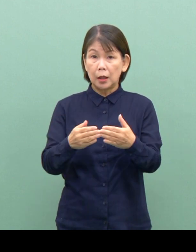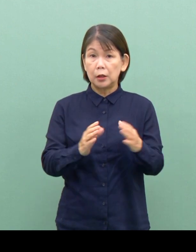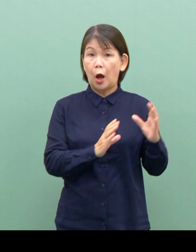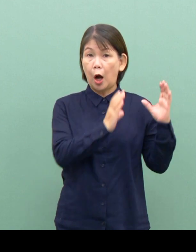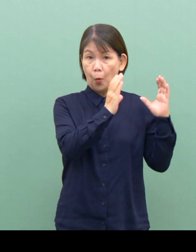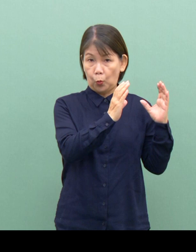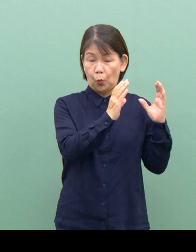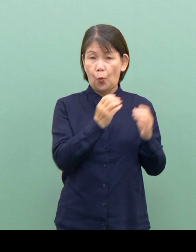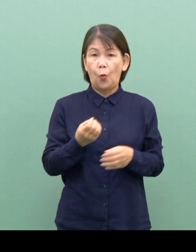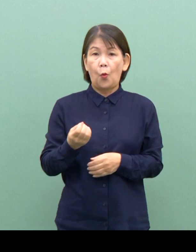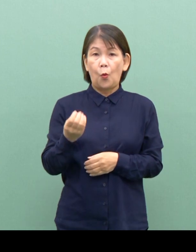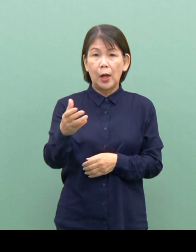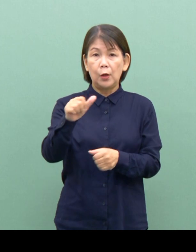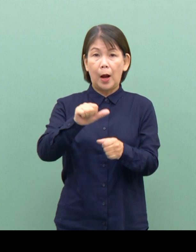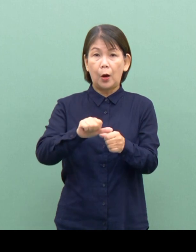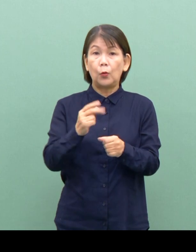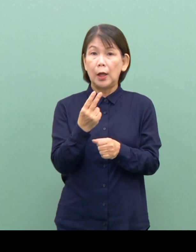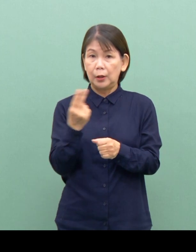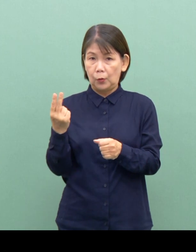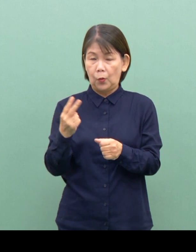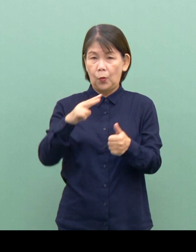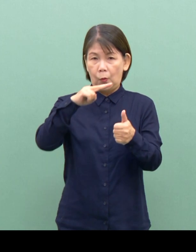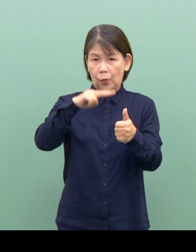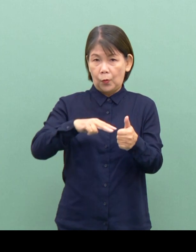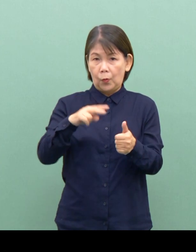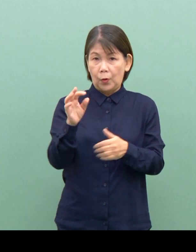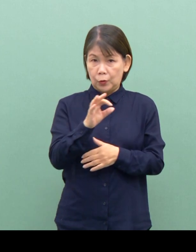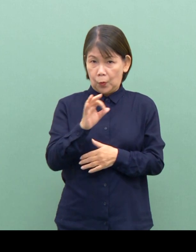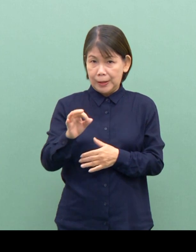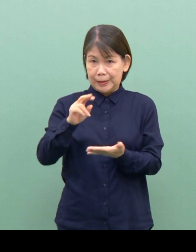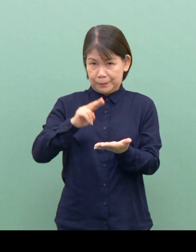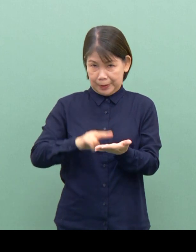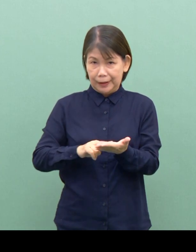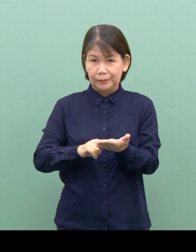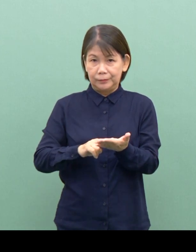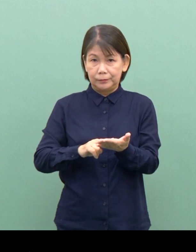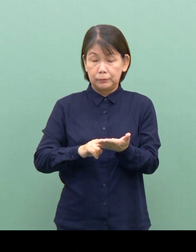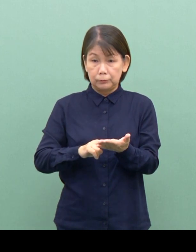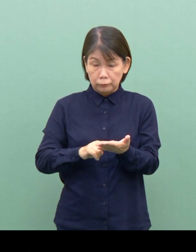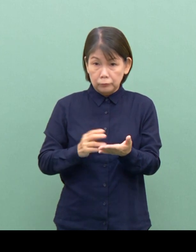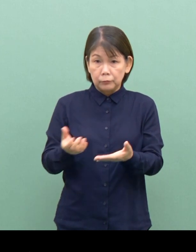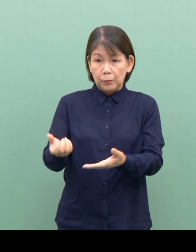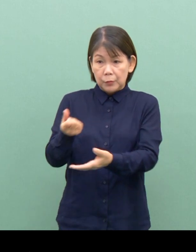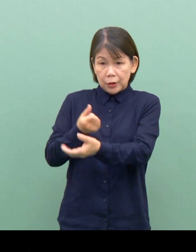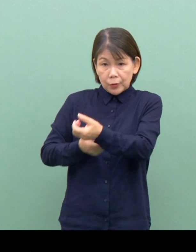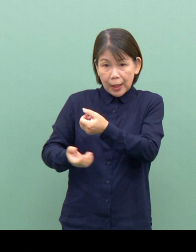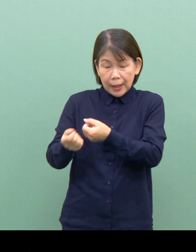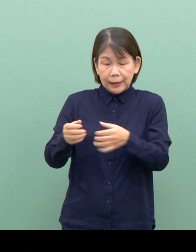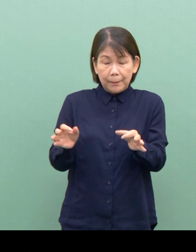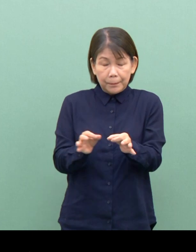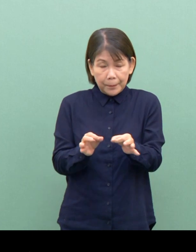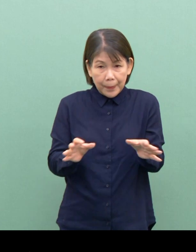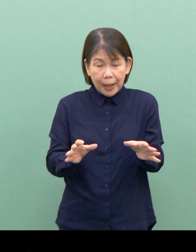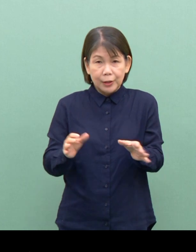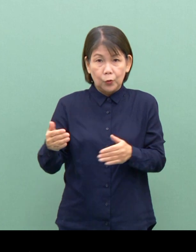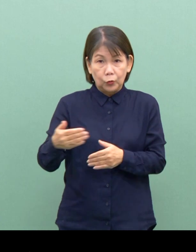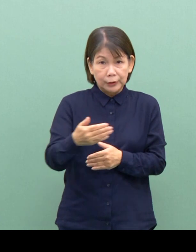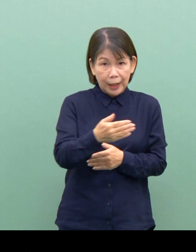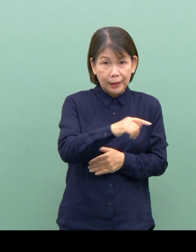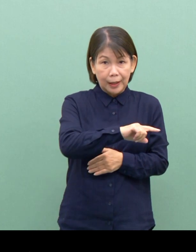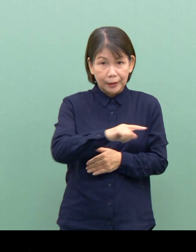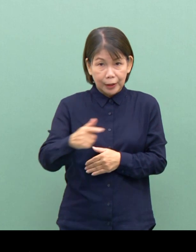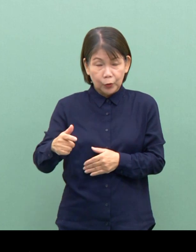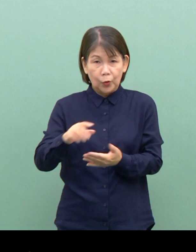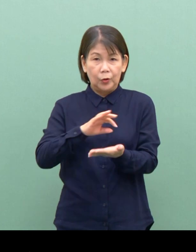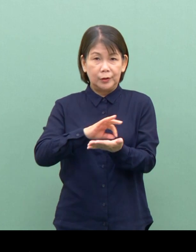長崎俵物の令和5年度の新規認定商品が決定したわよ。 長崎で水揚げされた新鮮な原料